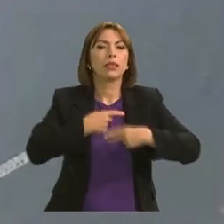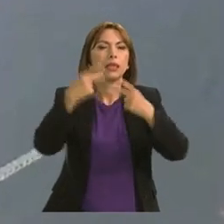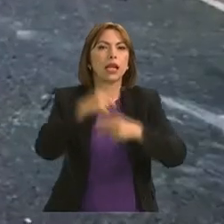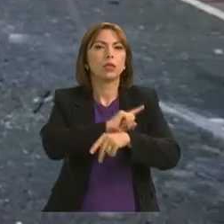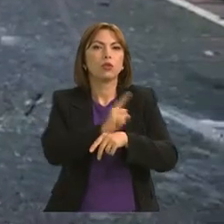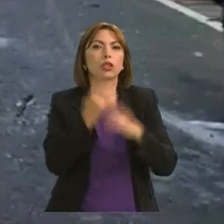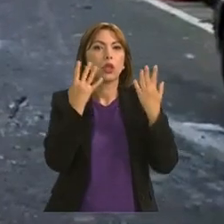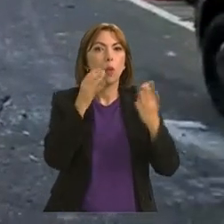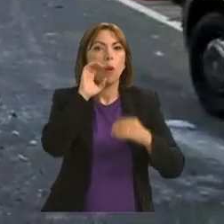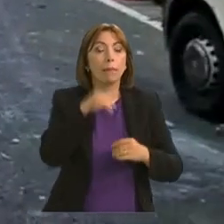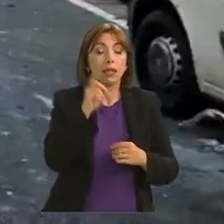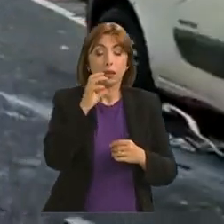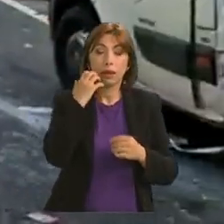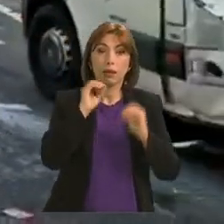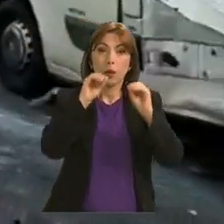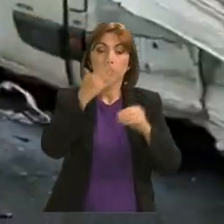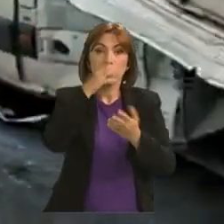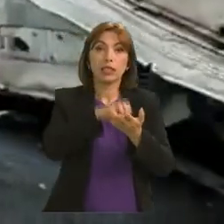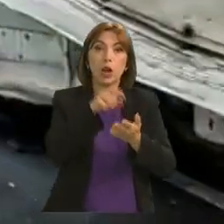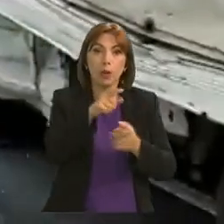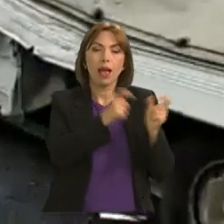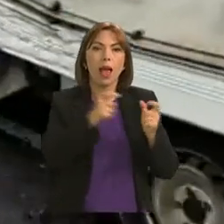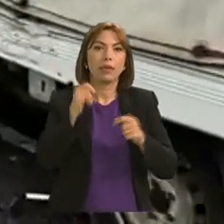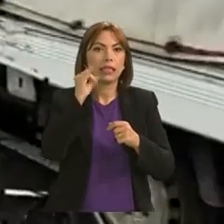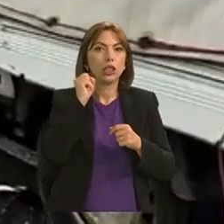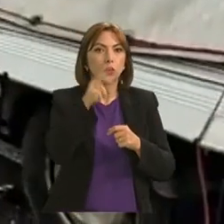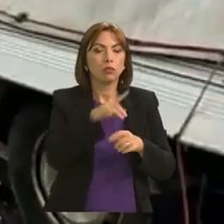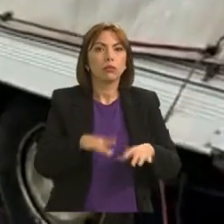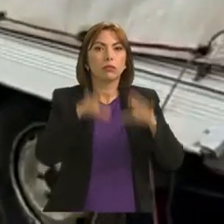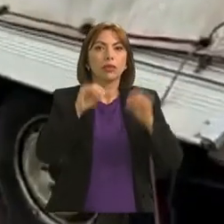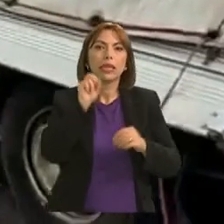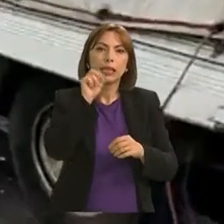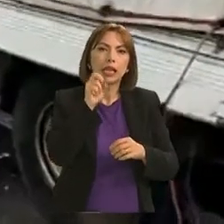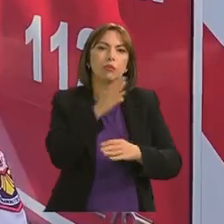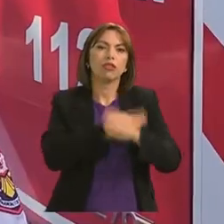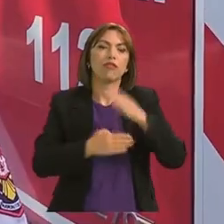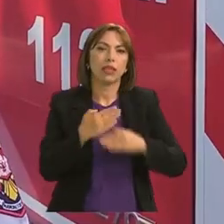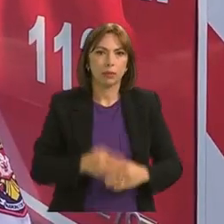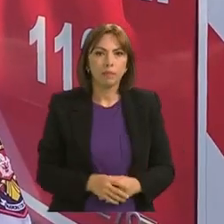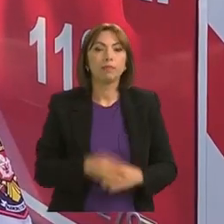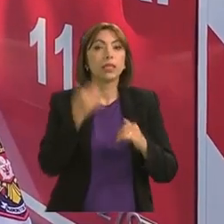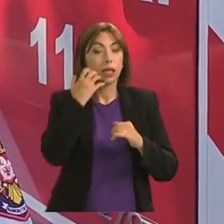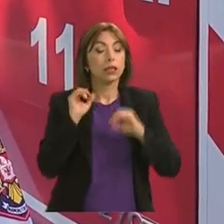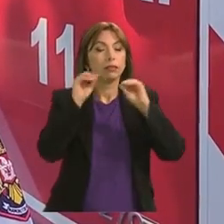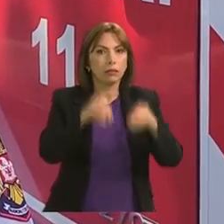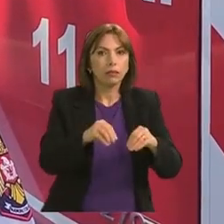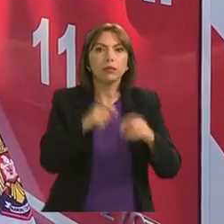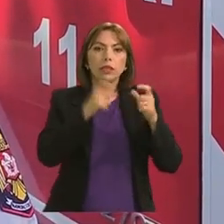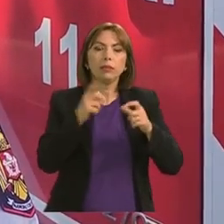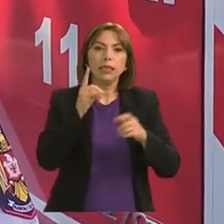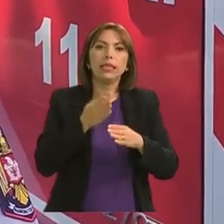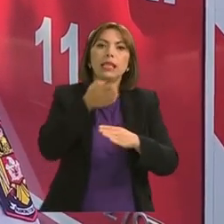a 9 oameni. Însă, când au ajuns la fața locului, echipajele ISU au găsit 13 victime. La sosirea echipajelor de